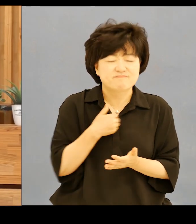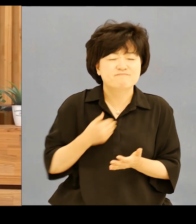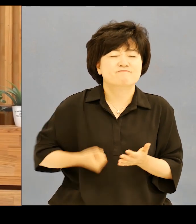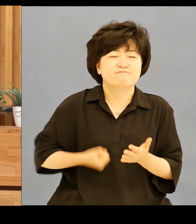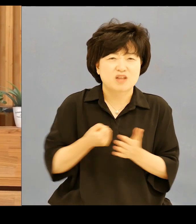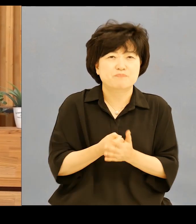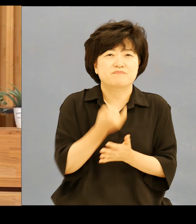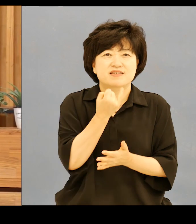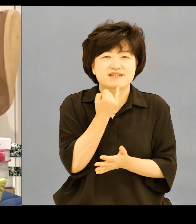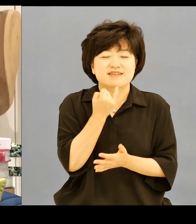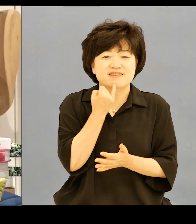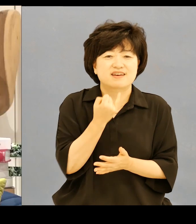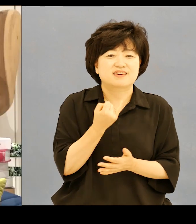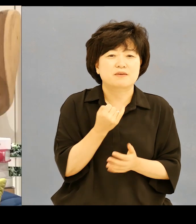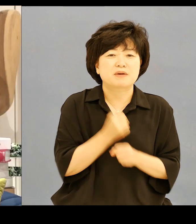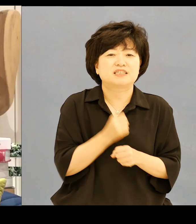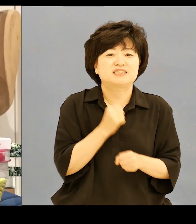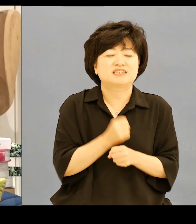요즘?